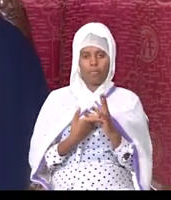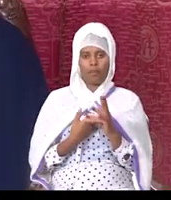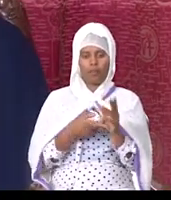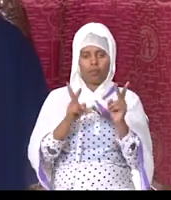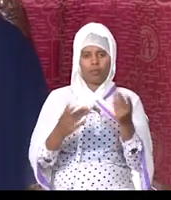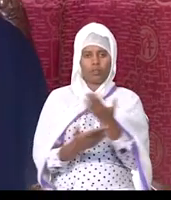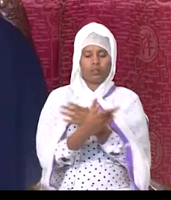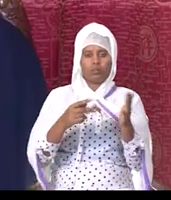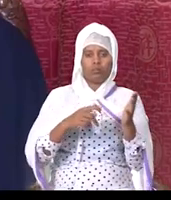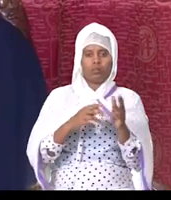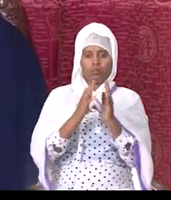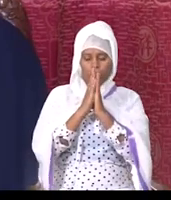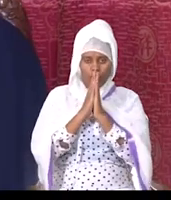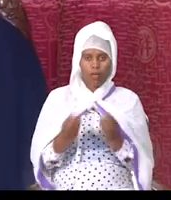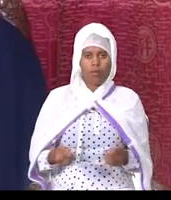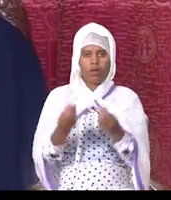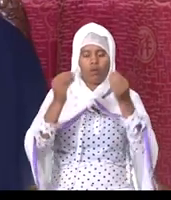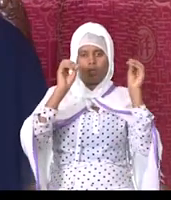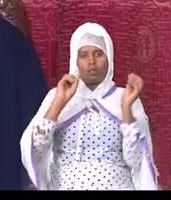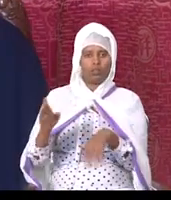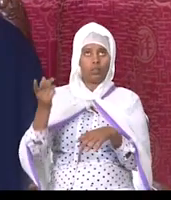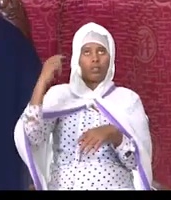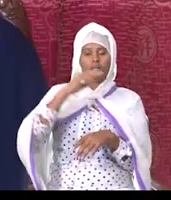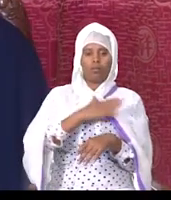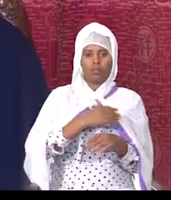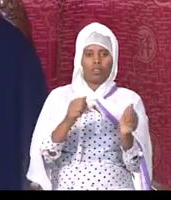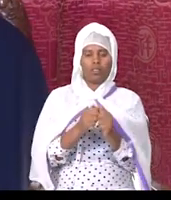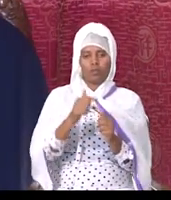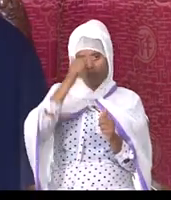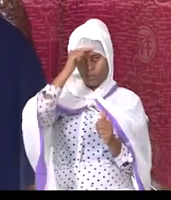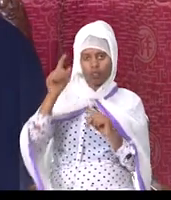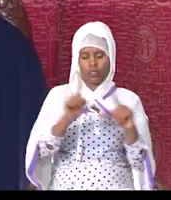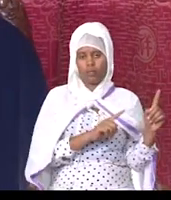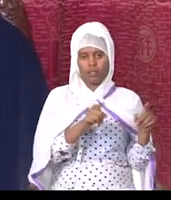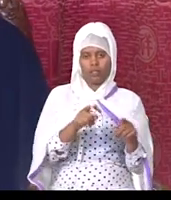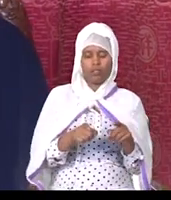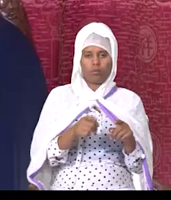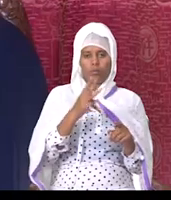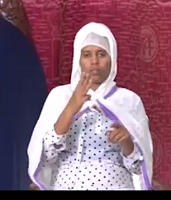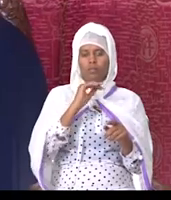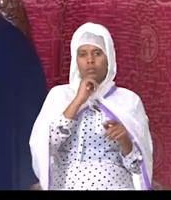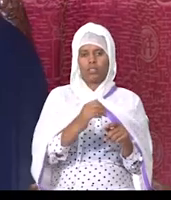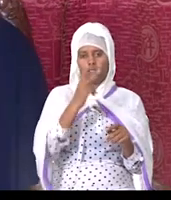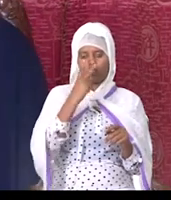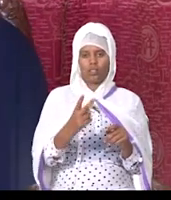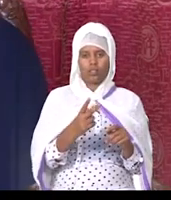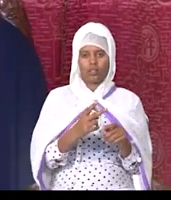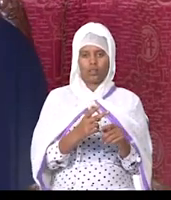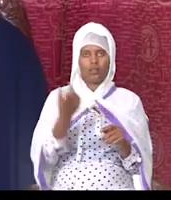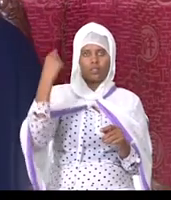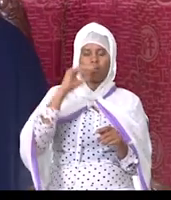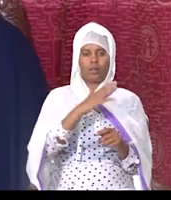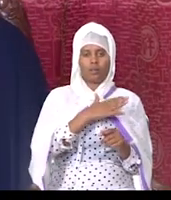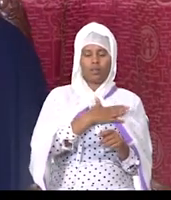ማለት በዘይ መስጋዱም ድማ ናፍሐዋትየም እግዚአብሔር አምላክ ግና እምነት ናይ ዘም ሰባት እዚያቶም ወይ ካናይ ዘም ሰለስተ መንሰያት ልዕለ ተሐው